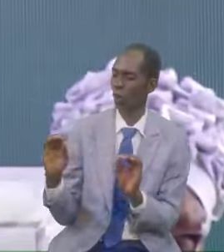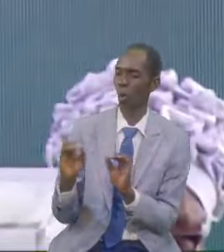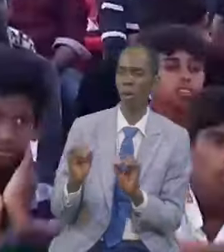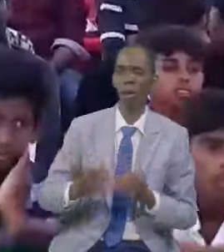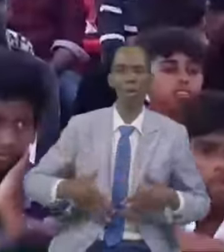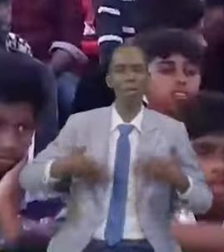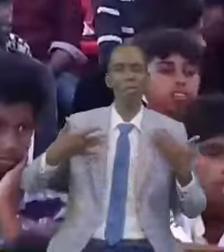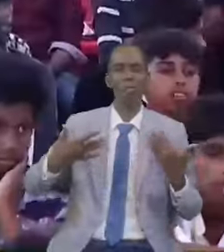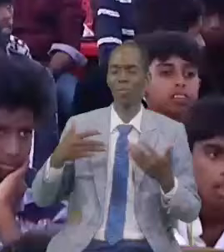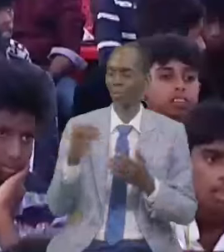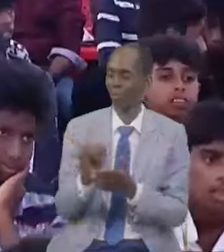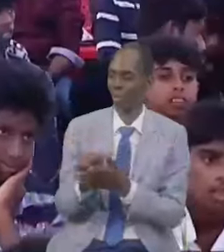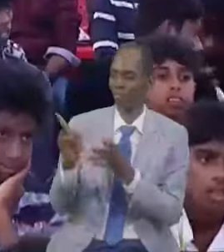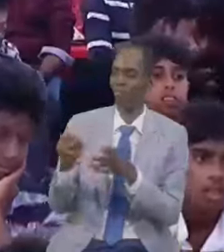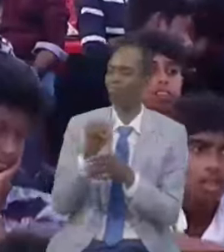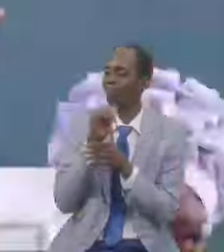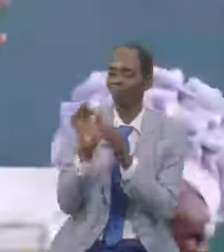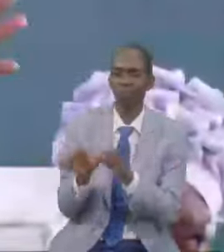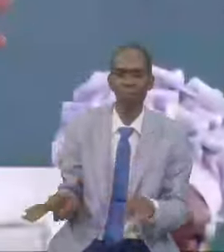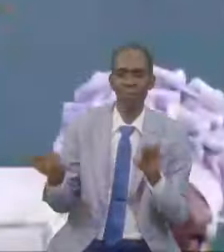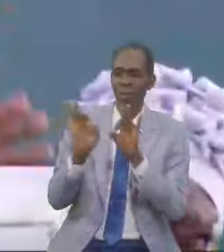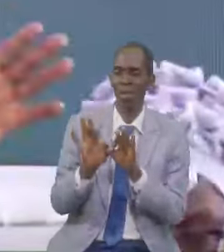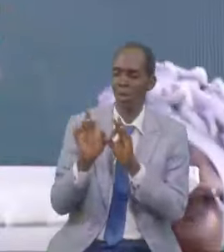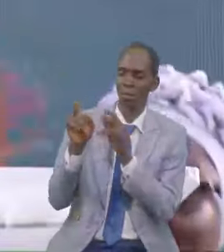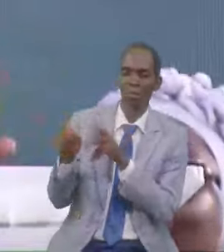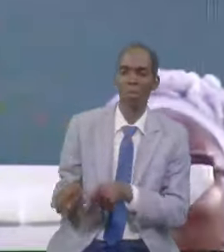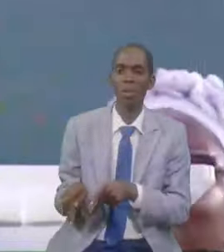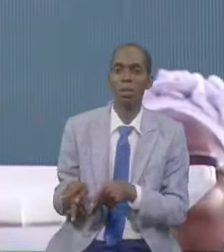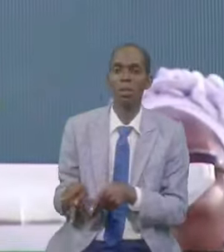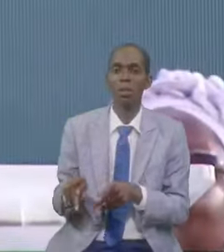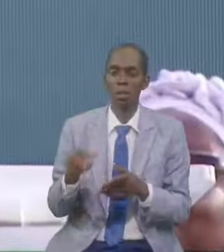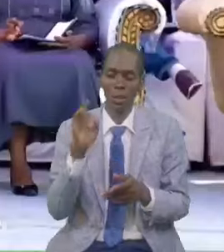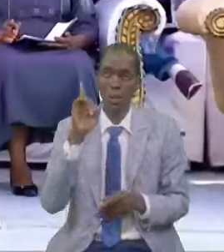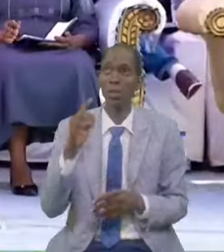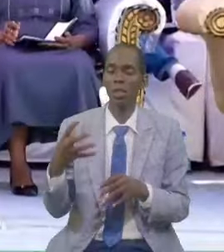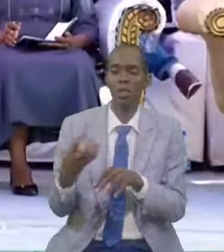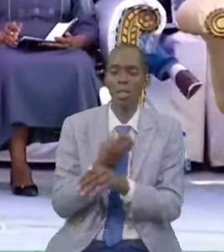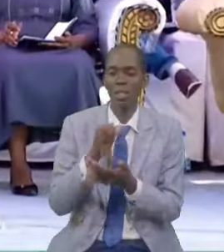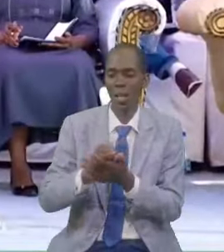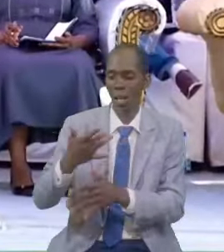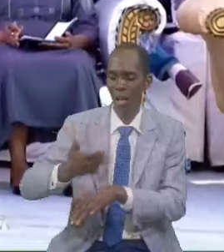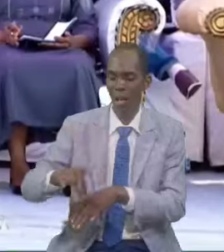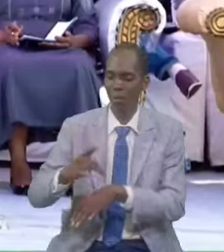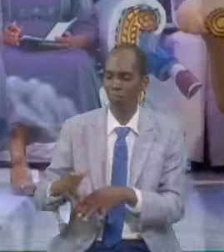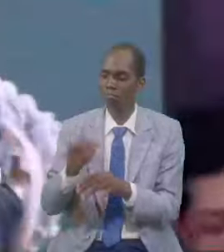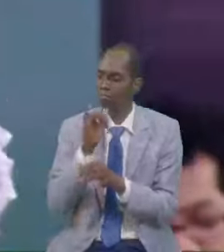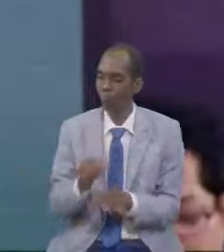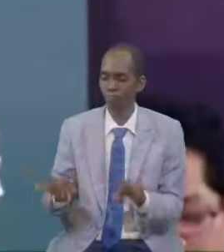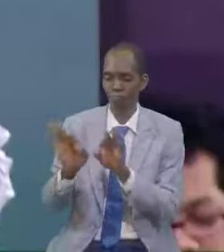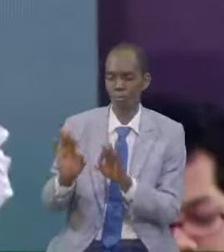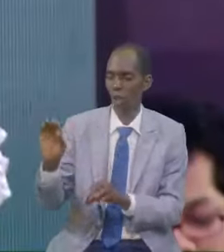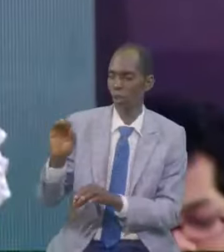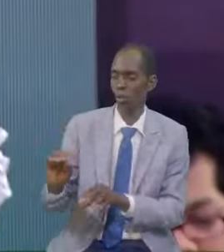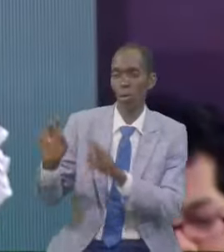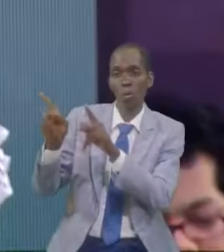ఎంటిటీ. ఆయన ఖాళీగా ఉన్నదాన్ని తీసుకుంటారు. ఇట్ టేక్స్ ఎన్ ఎంటీ జీరో. ఆయన ఖాళీగా ఉనికి లేని సున్నాను తీసుకుంటారు. అండ్ ఇట్ విల్ మేక్